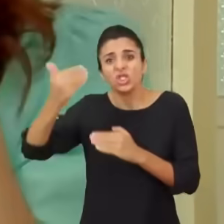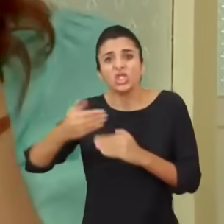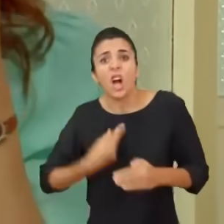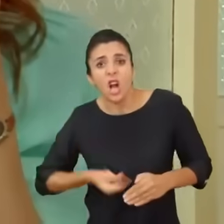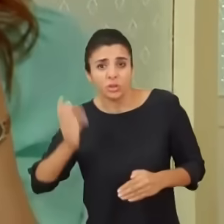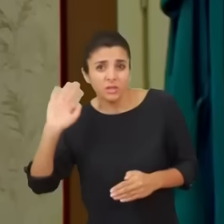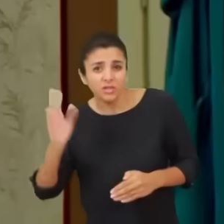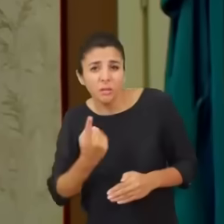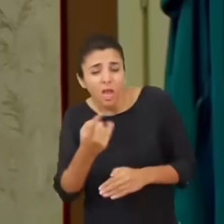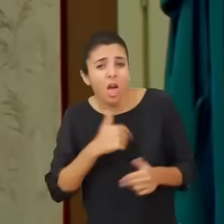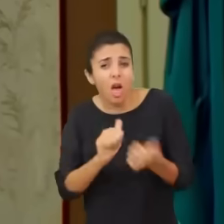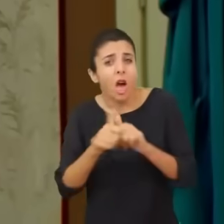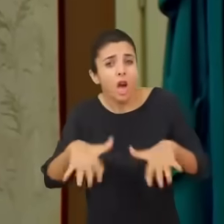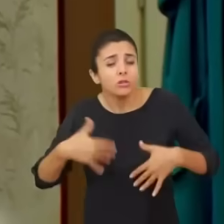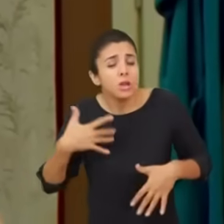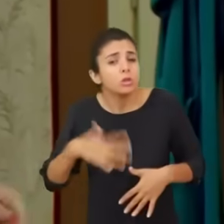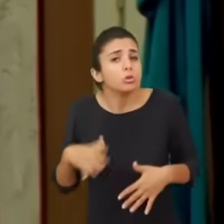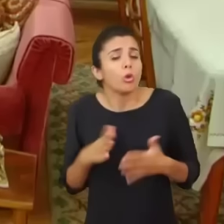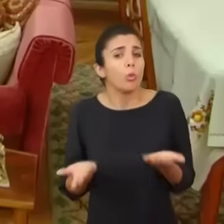tane eşofman.